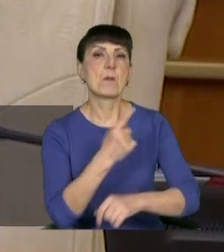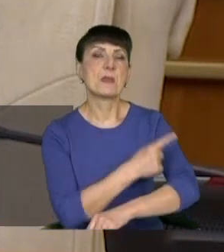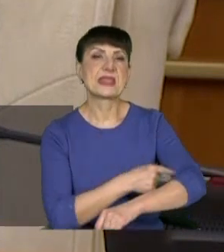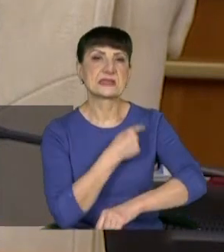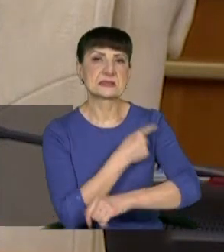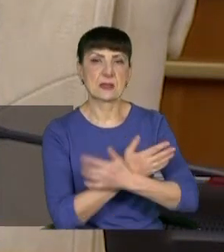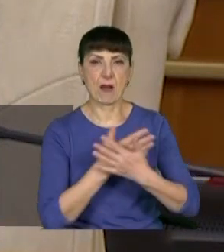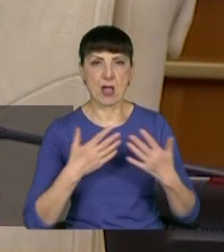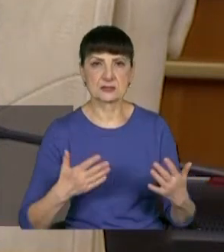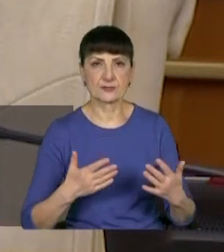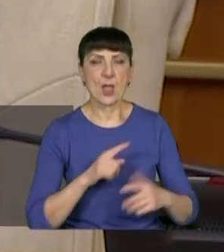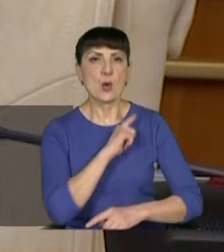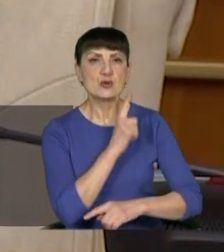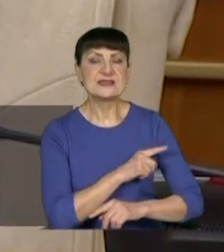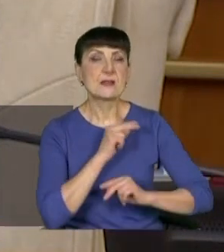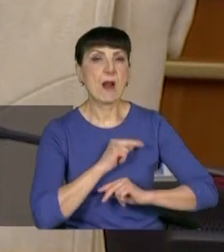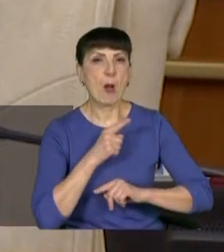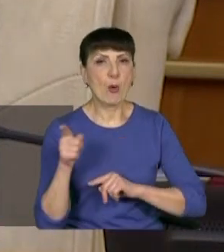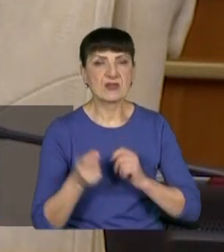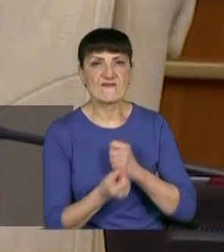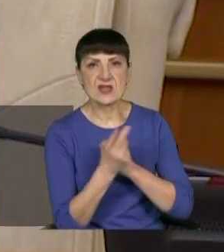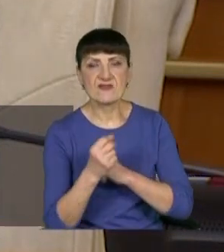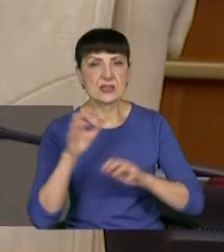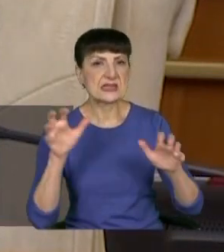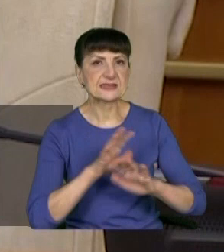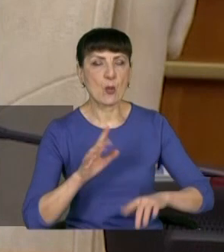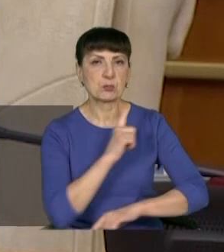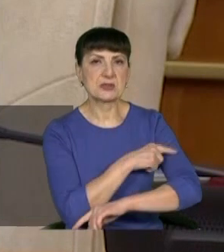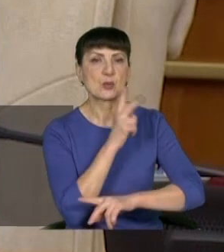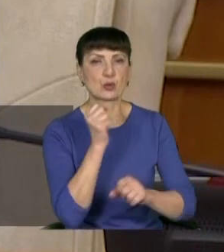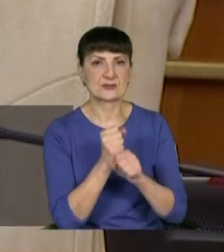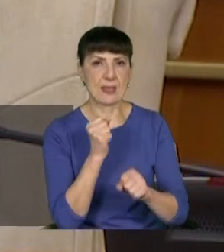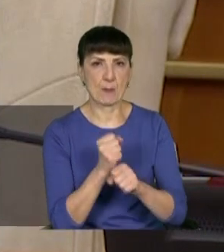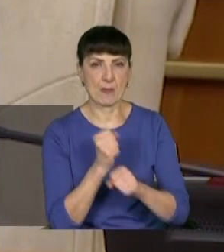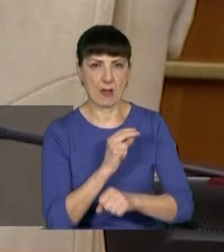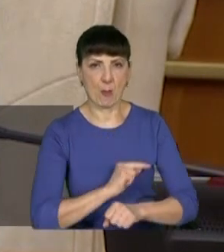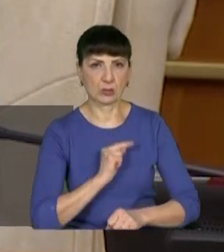медицинских услуг, усилить работу по выявлению незаконной медицинской деятельности.